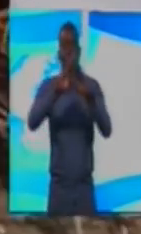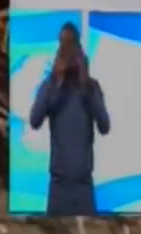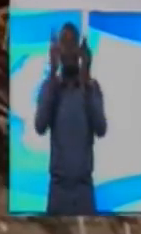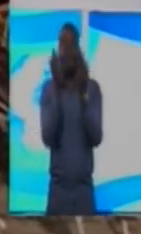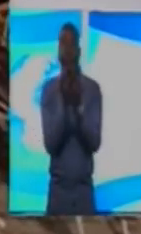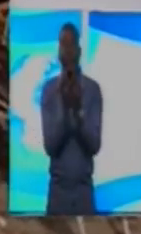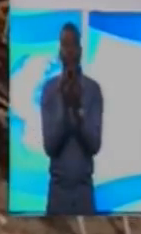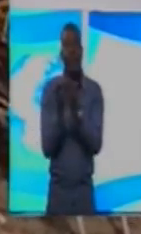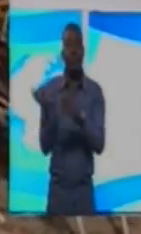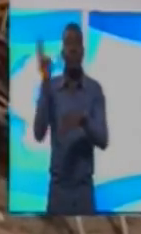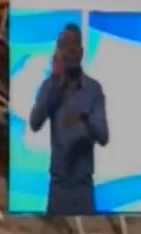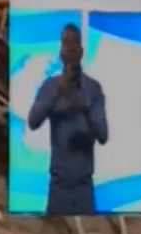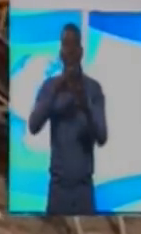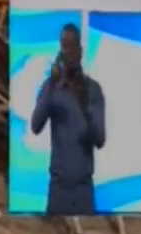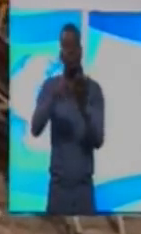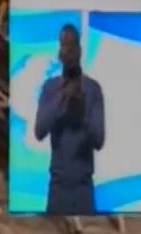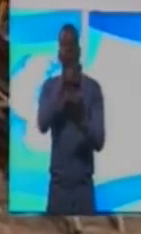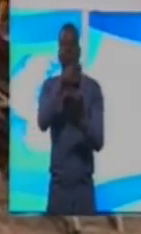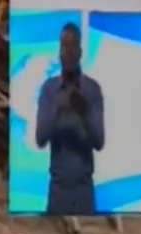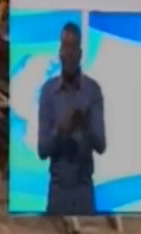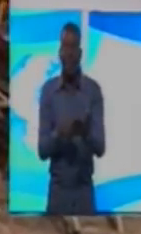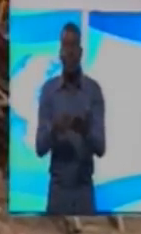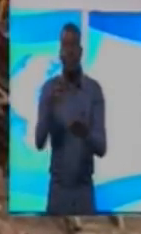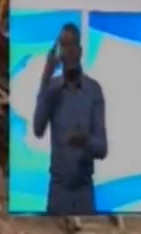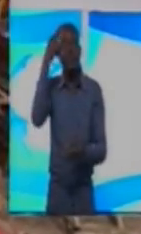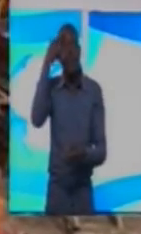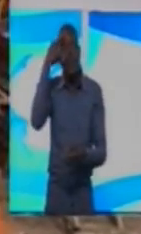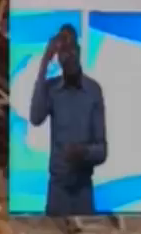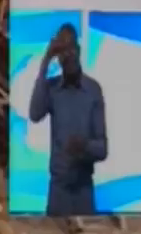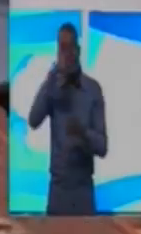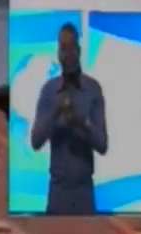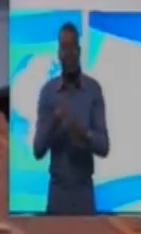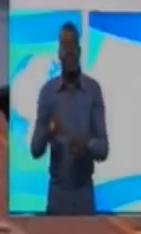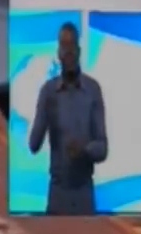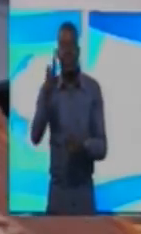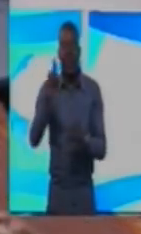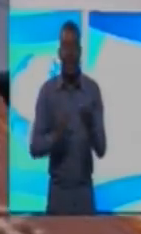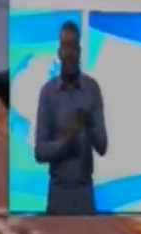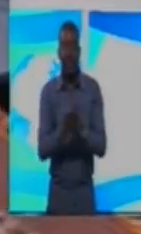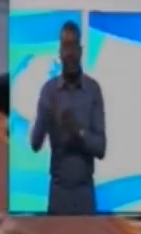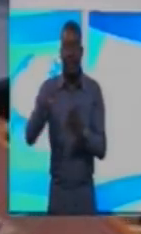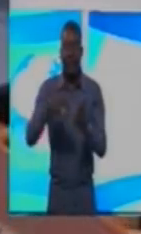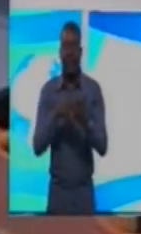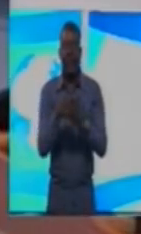été contraintes de mettre une croix dessus en raison de l'arrêt des liaisons aériennes et par ferry.